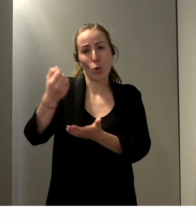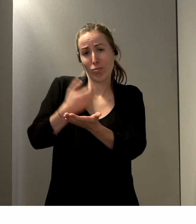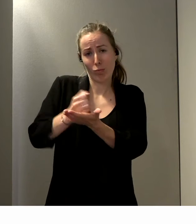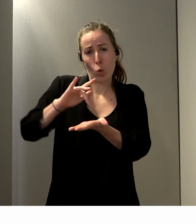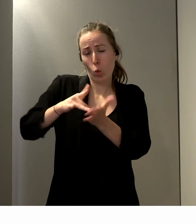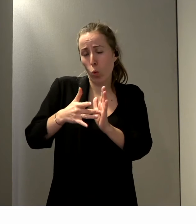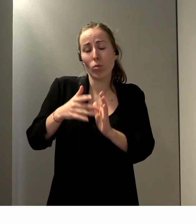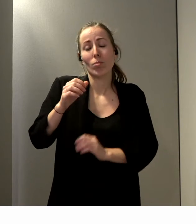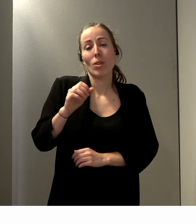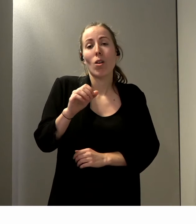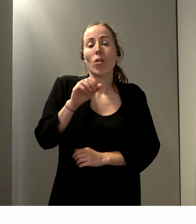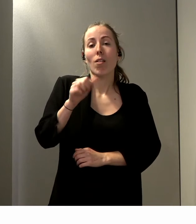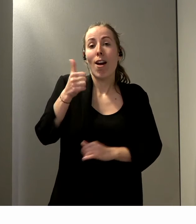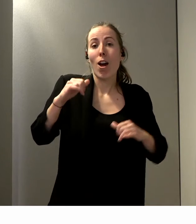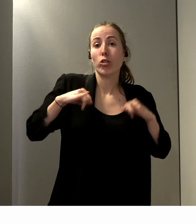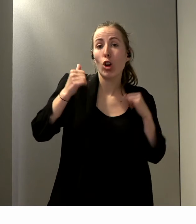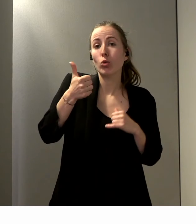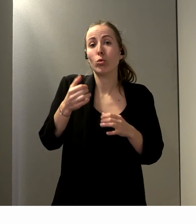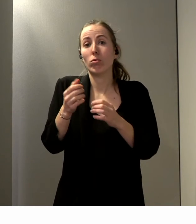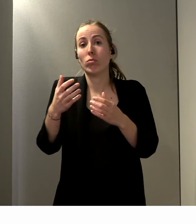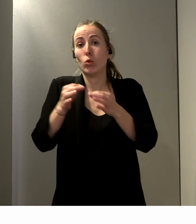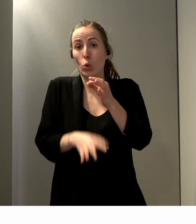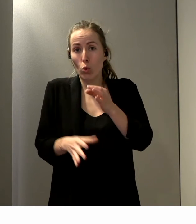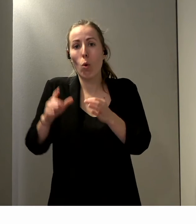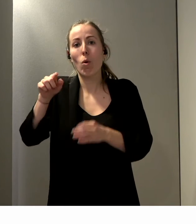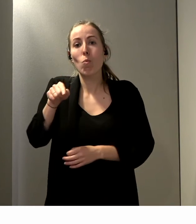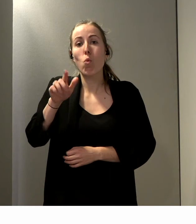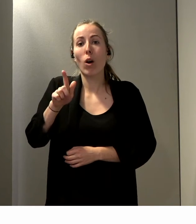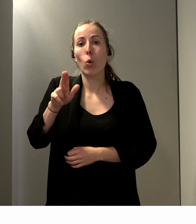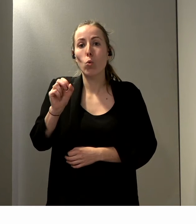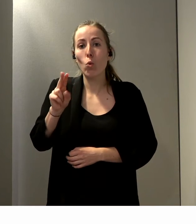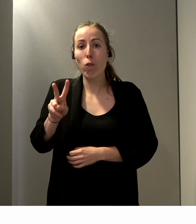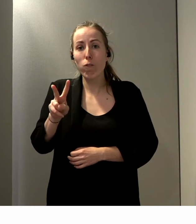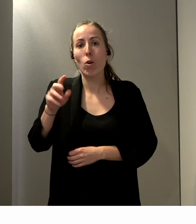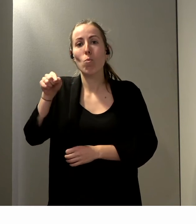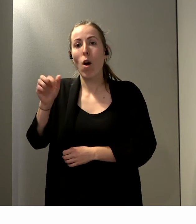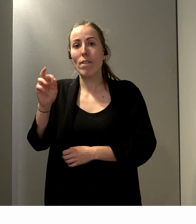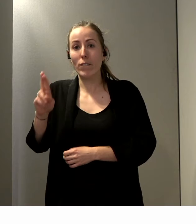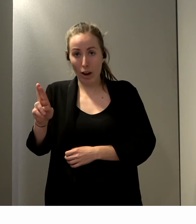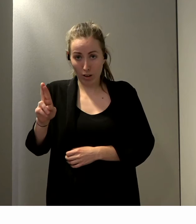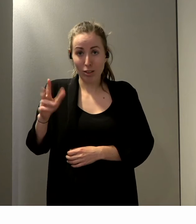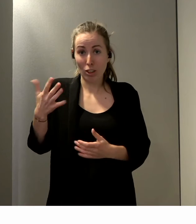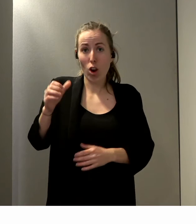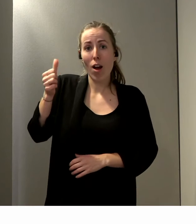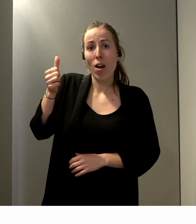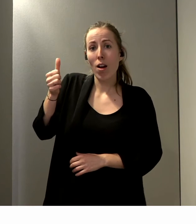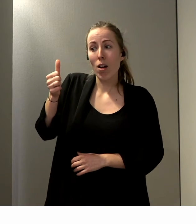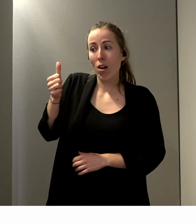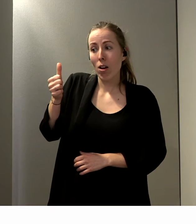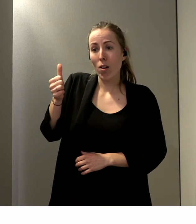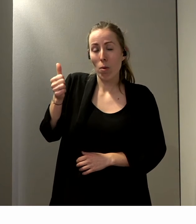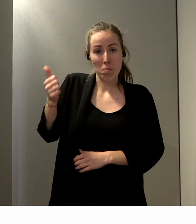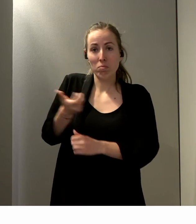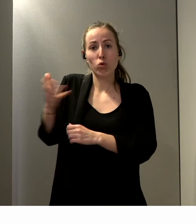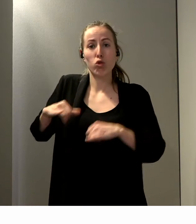sur unjeuneunesolution.gouv.fr. Hein. On a déjà plus de 5,5 millions de jeunes qui utilisent la plateforme. On a essayé de